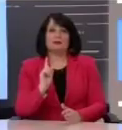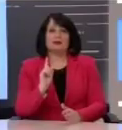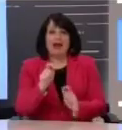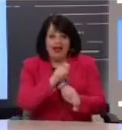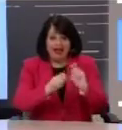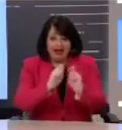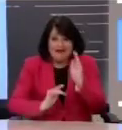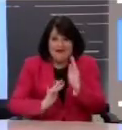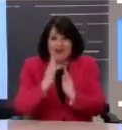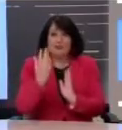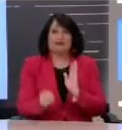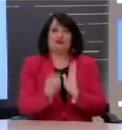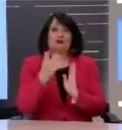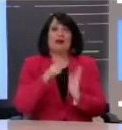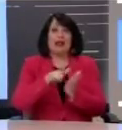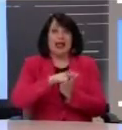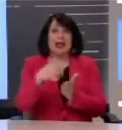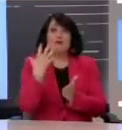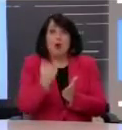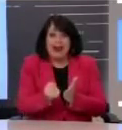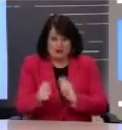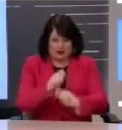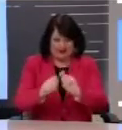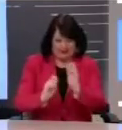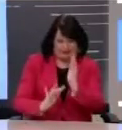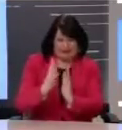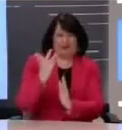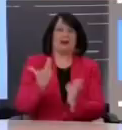και τον εξυγχρονισμό των υπαρχόντων μαχητικών αεροσκαφών.